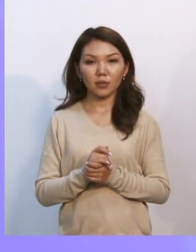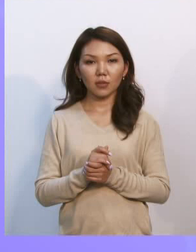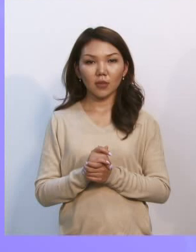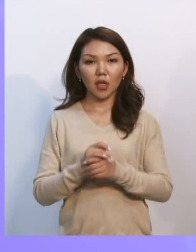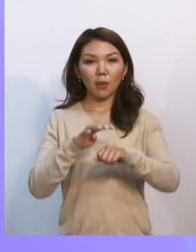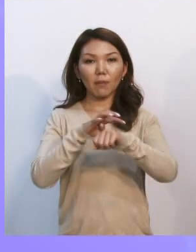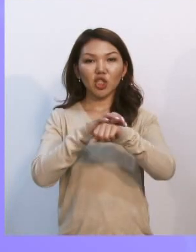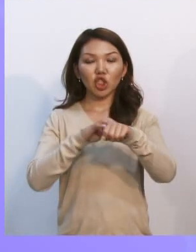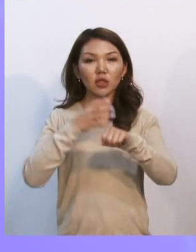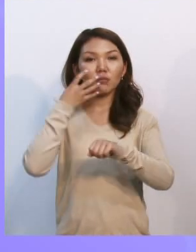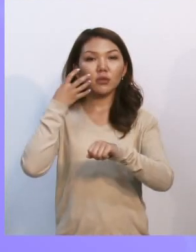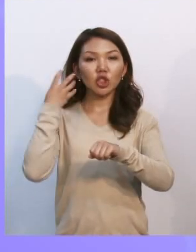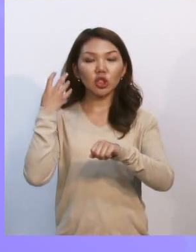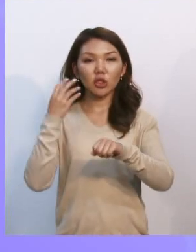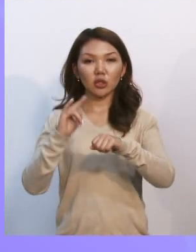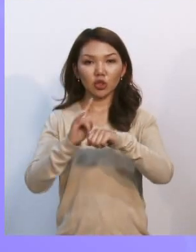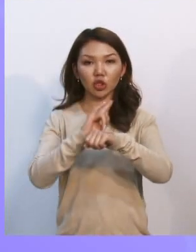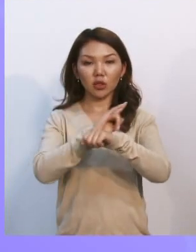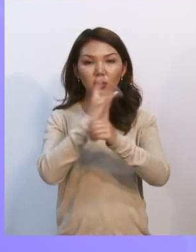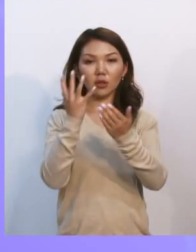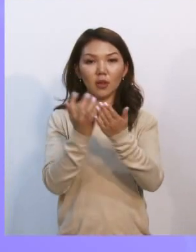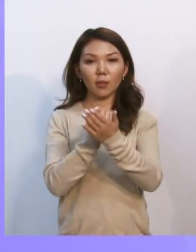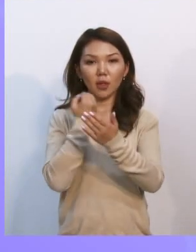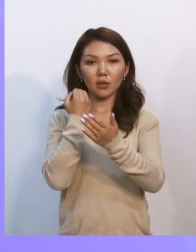Мышык чычканды кармайт.